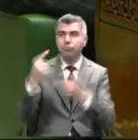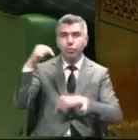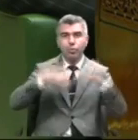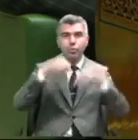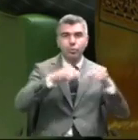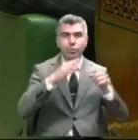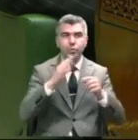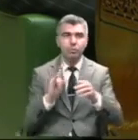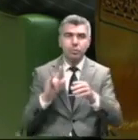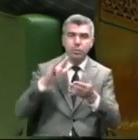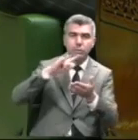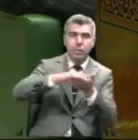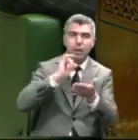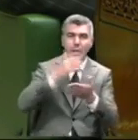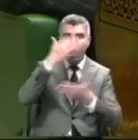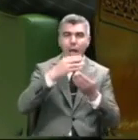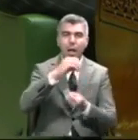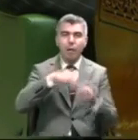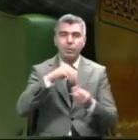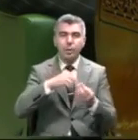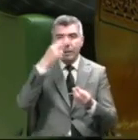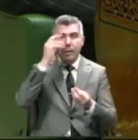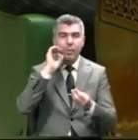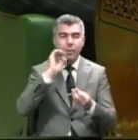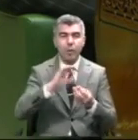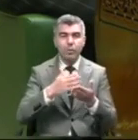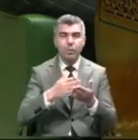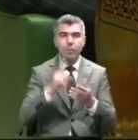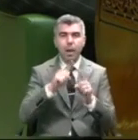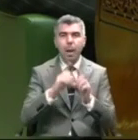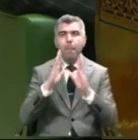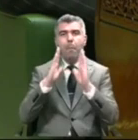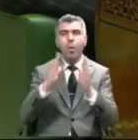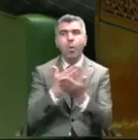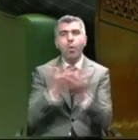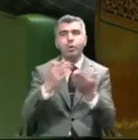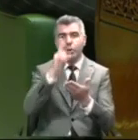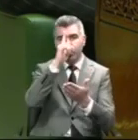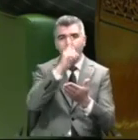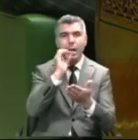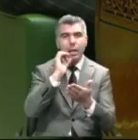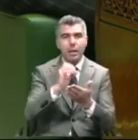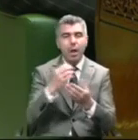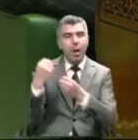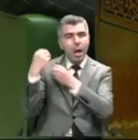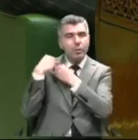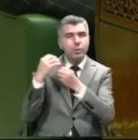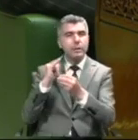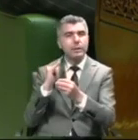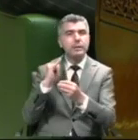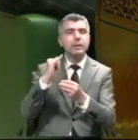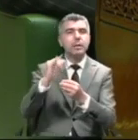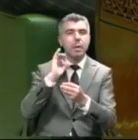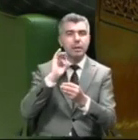نتمنى هذه المناسبه حجا مبرورا وسعي مشكورا لجميع الحجاج المغاربه وان يدوا مناسكهم في احسن الظروف